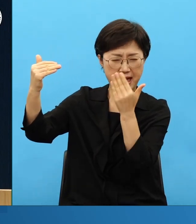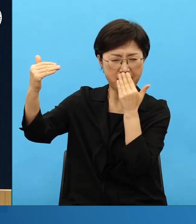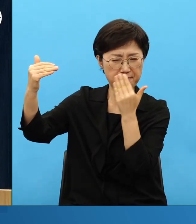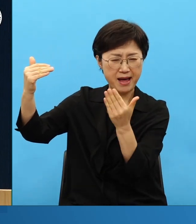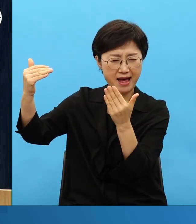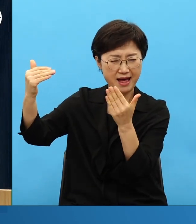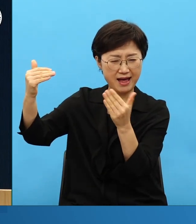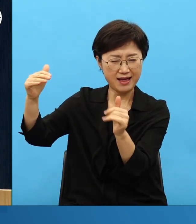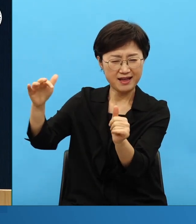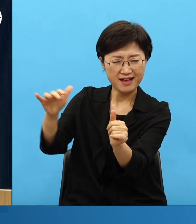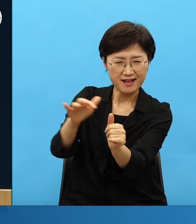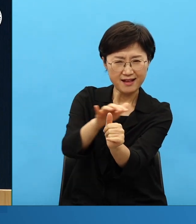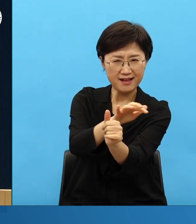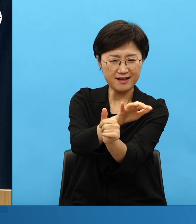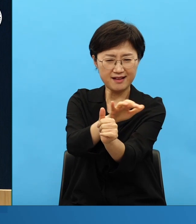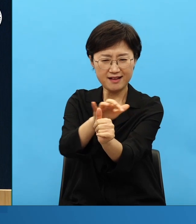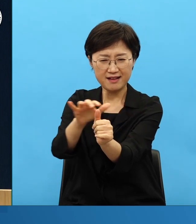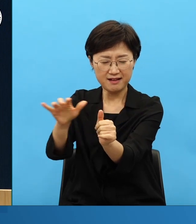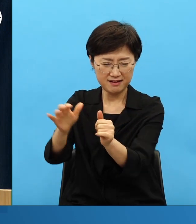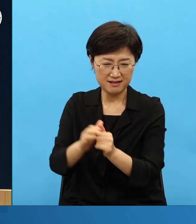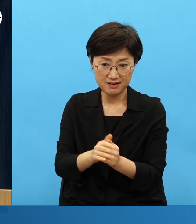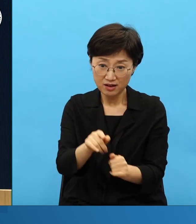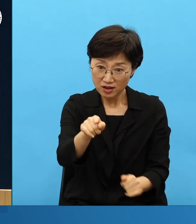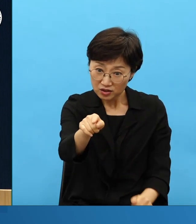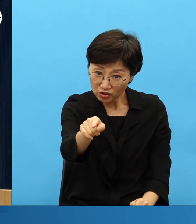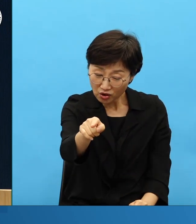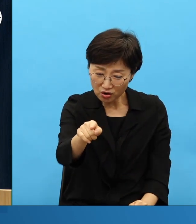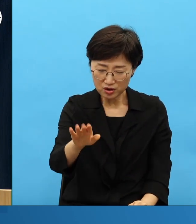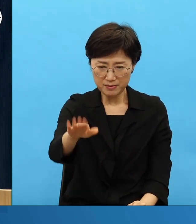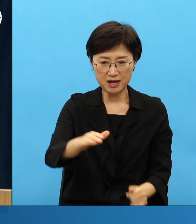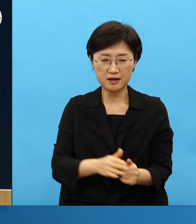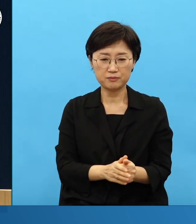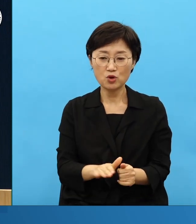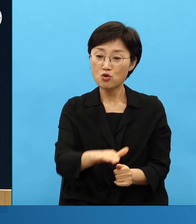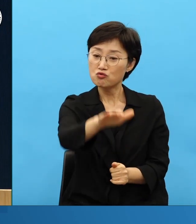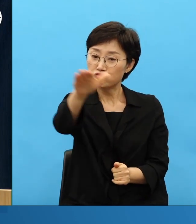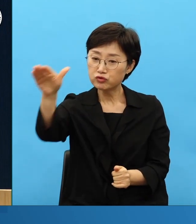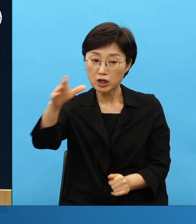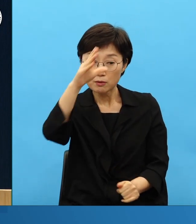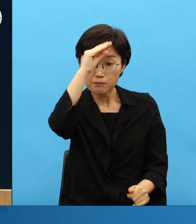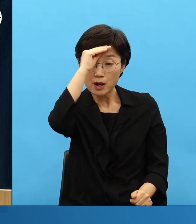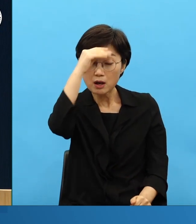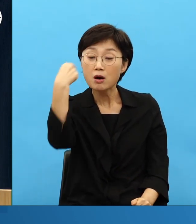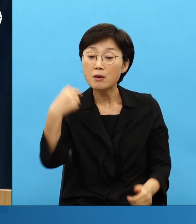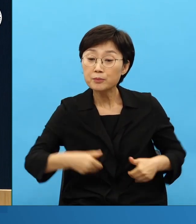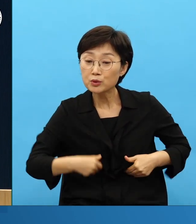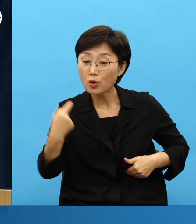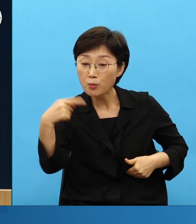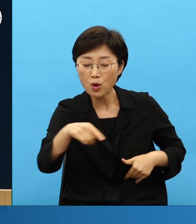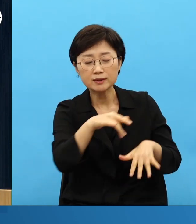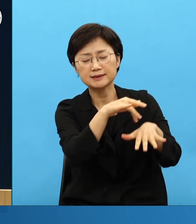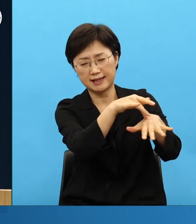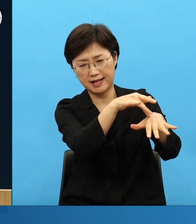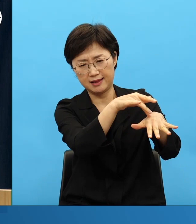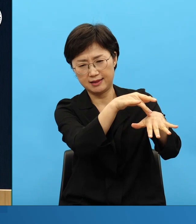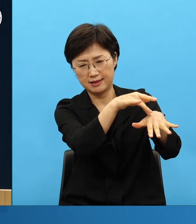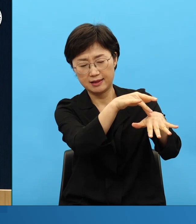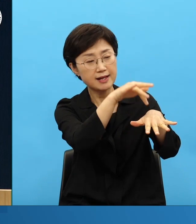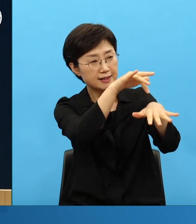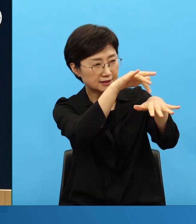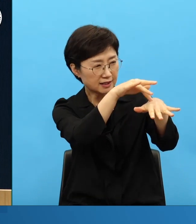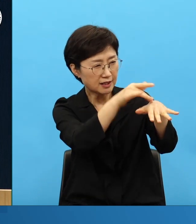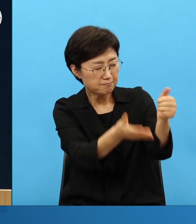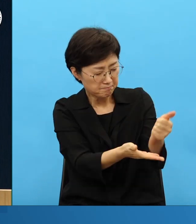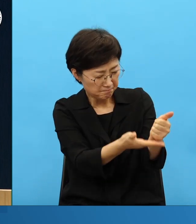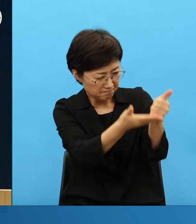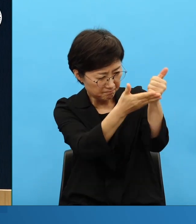yourself can become like God. 심지어 우리의 모델은 사탄이다. 사단 교회까지 세웠잖아요. And they say our example is